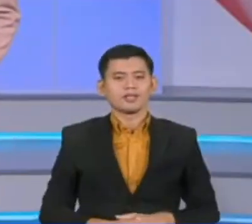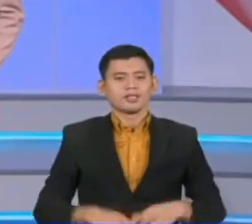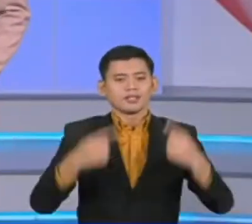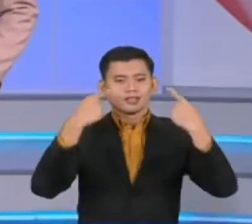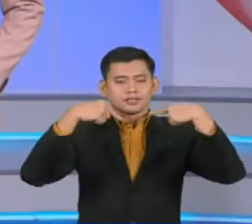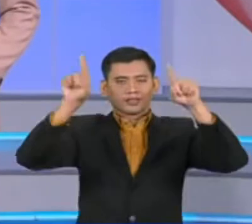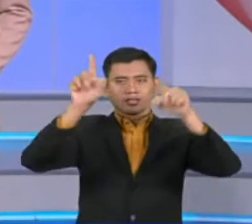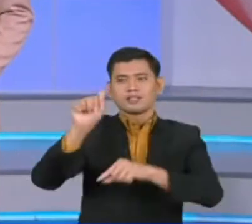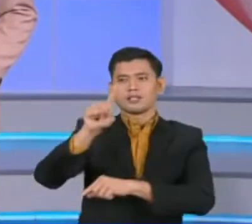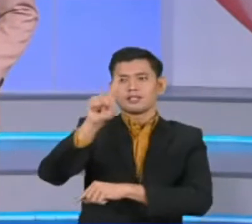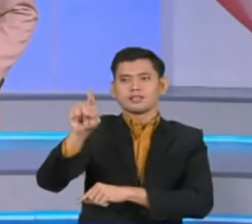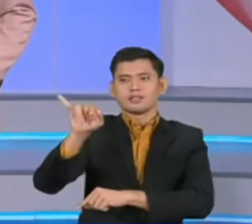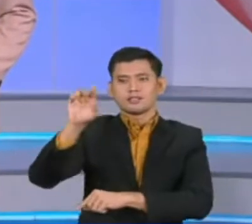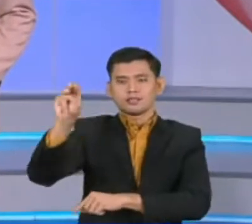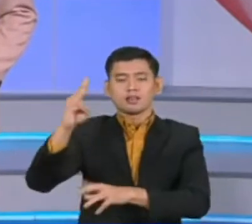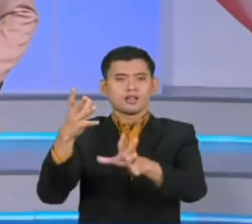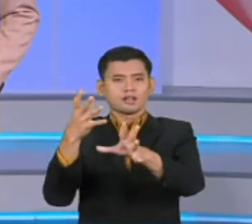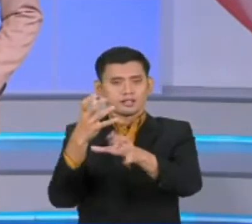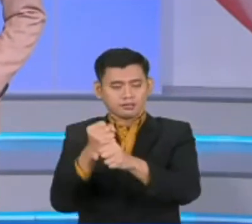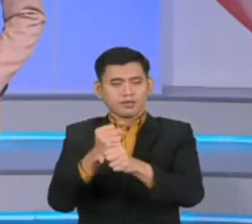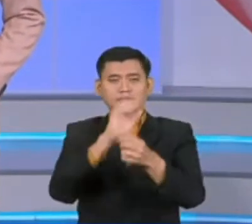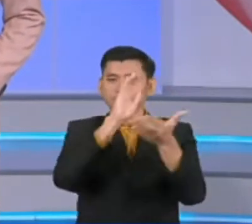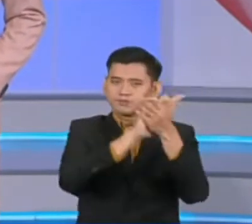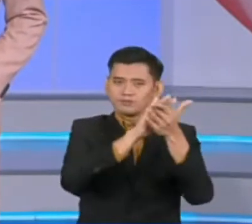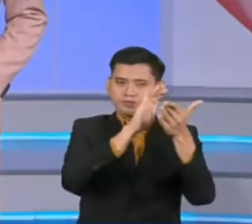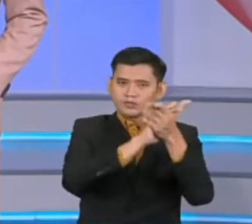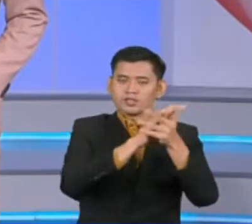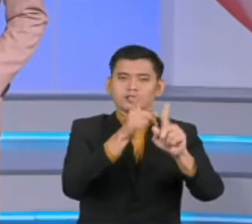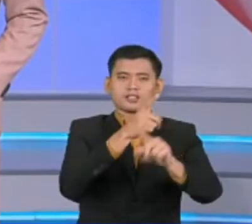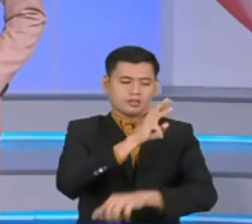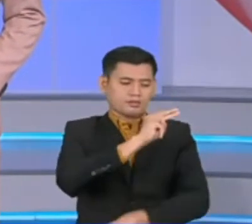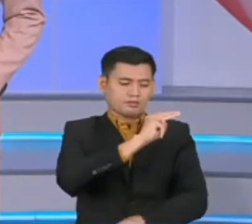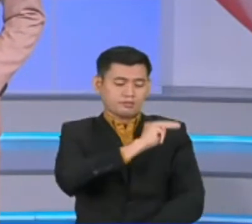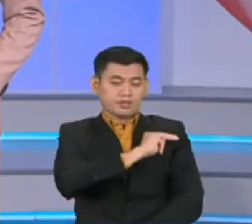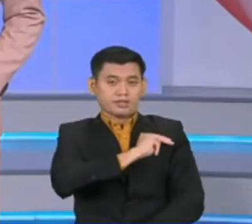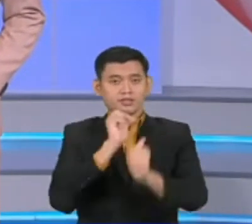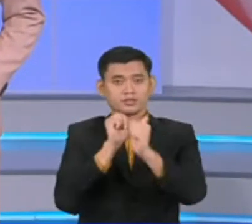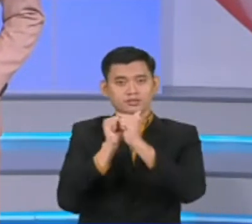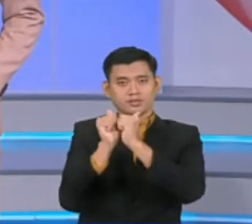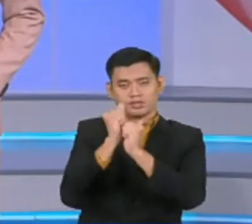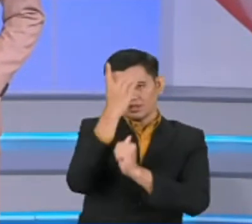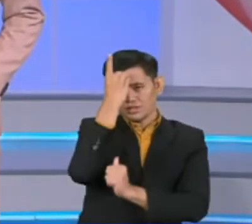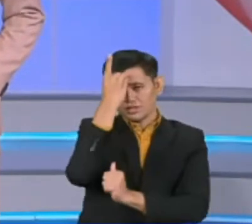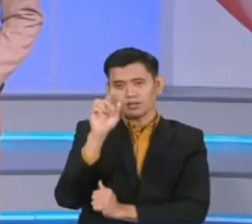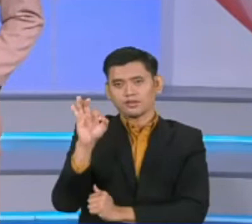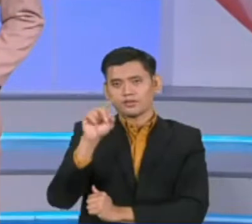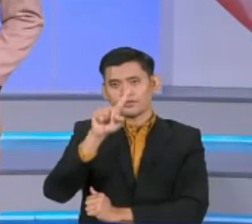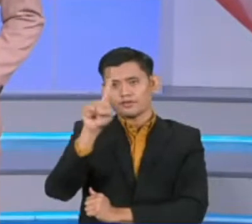Kejayaan Muhammad Azim itu juga mendapat pujian Menteri Belia dan Sukan Datuk Mak Faizal Mazmo.